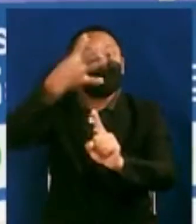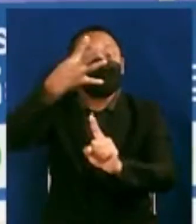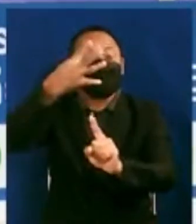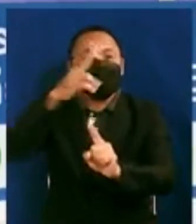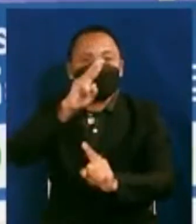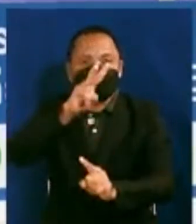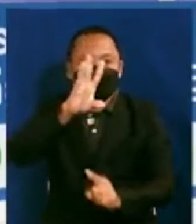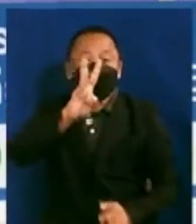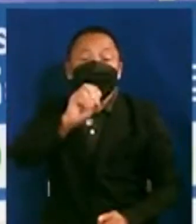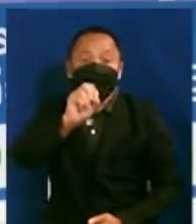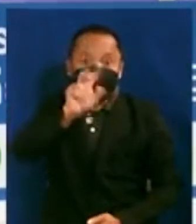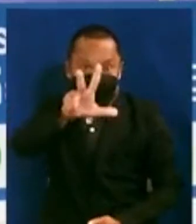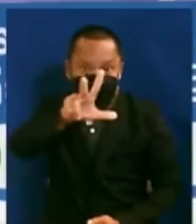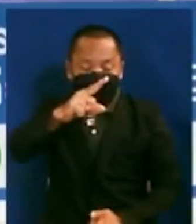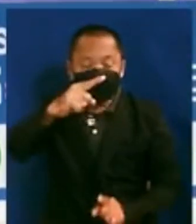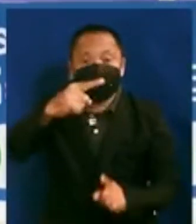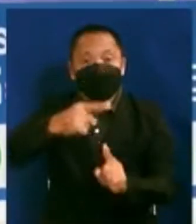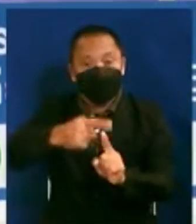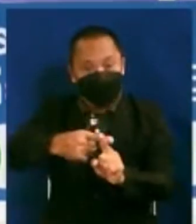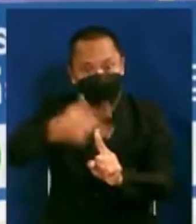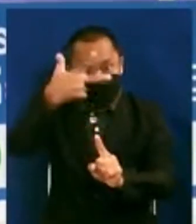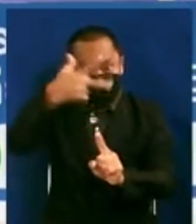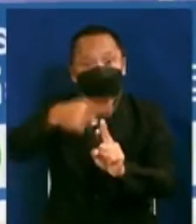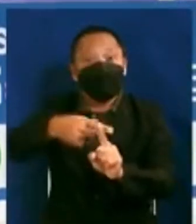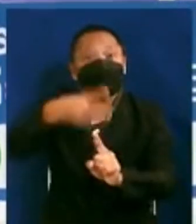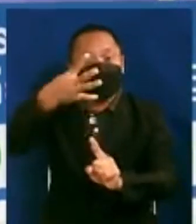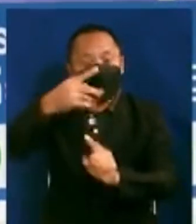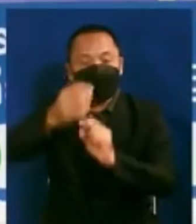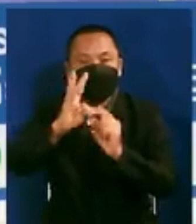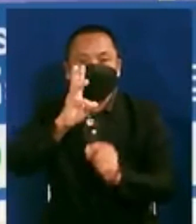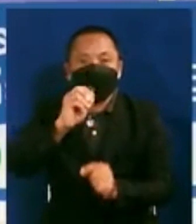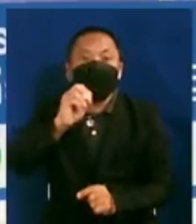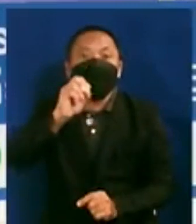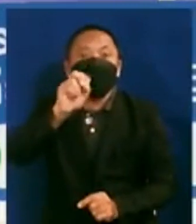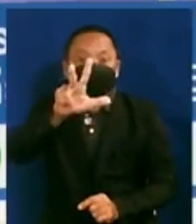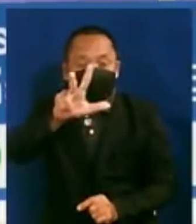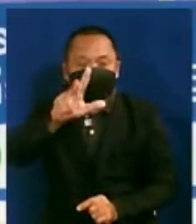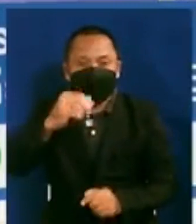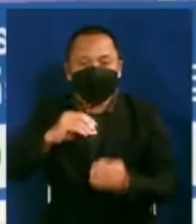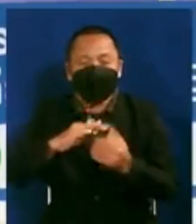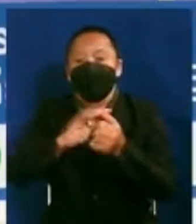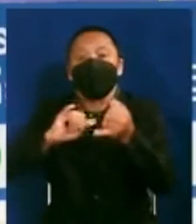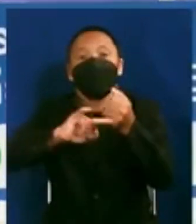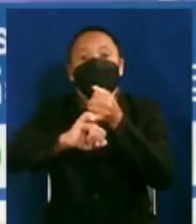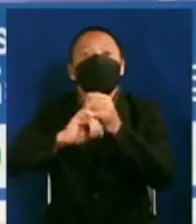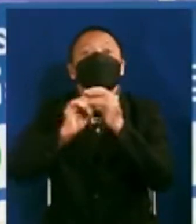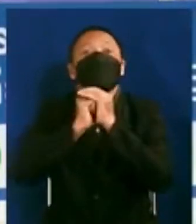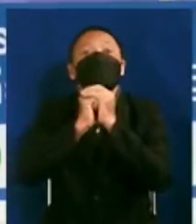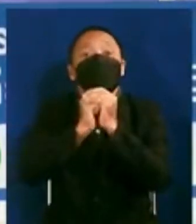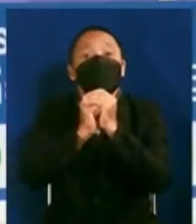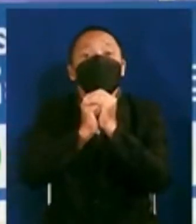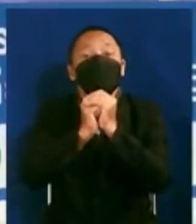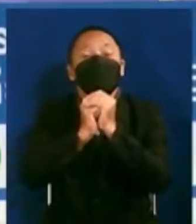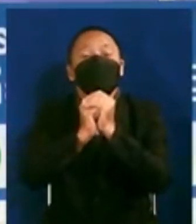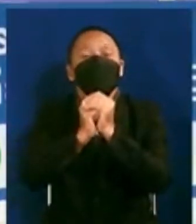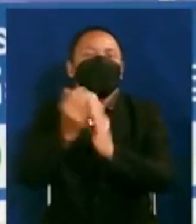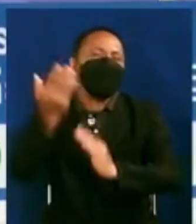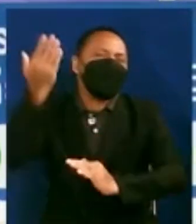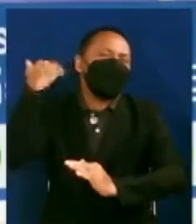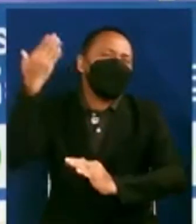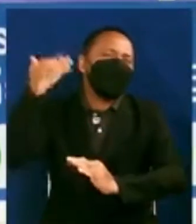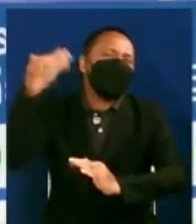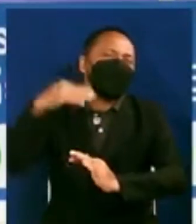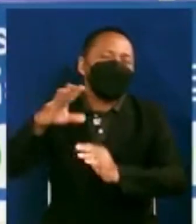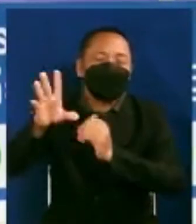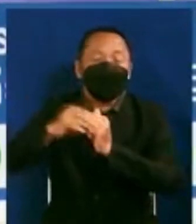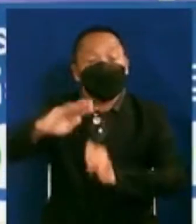ที่แล้วมีนาเมษาปีที่แล้วนะครับเป็นสายพันธุ์อู่ฮั่นการระบาดตอนนั้นเนี่ยนะครับ